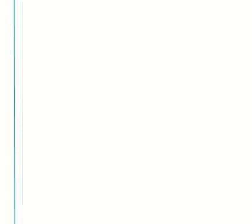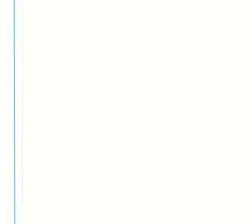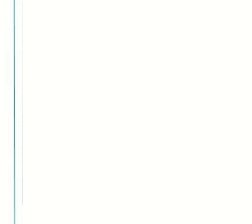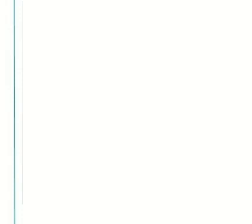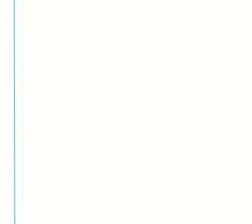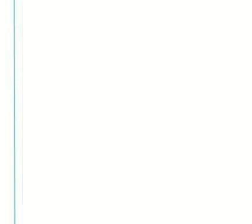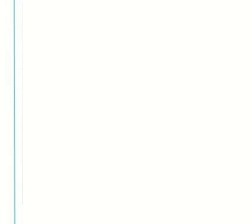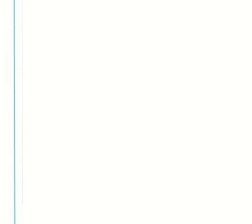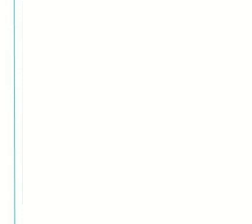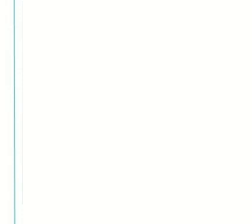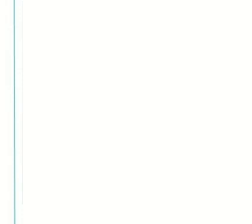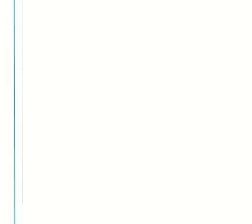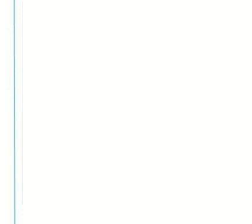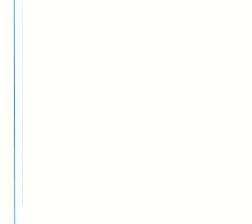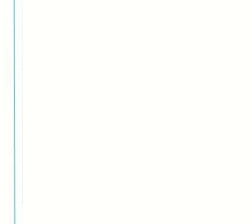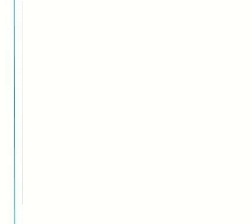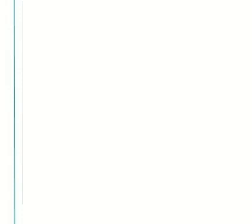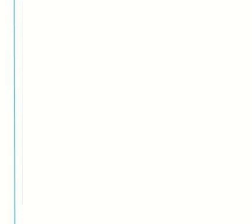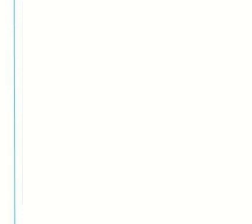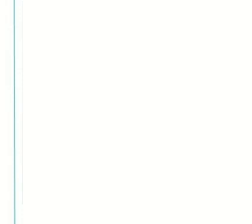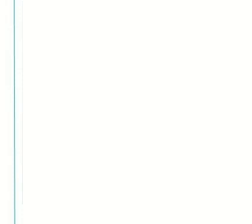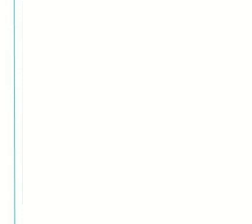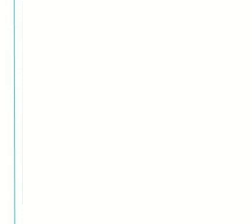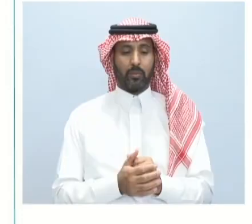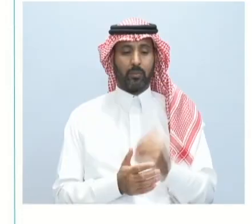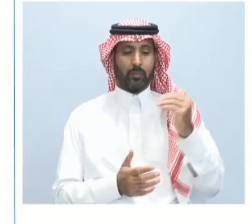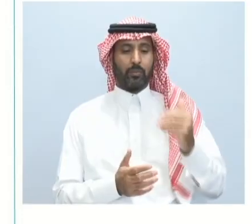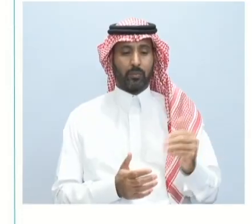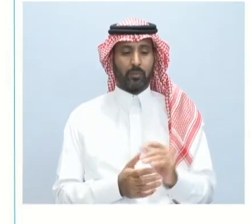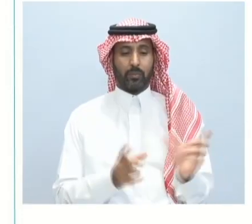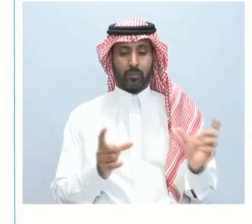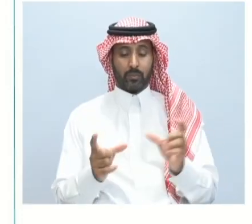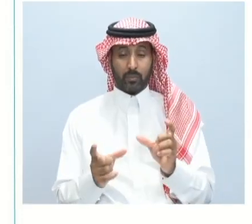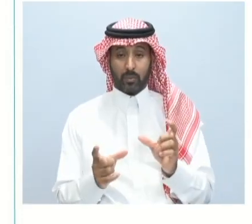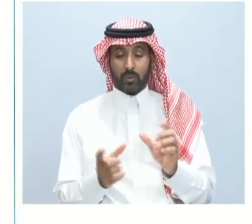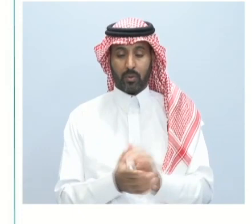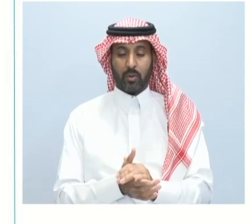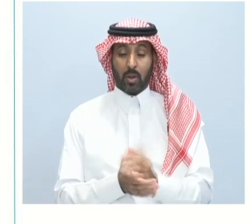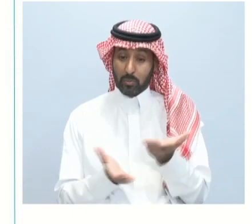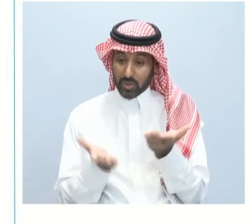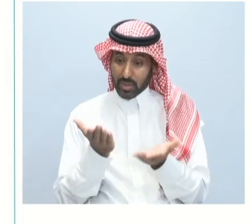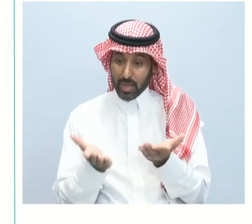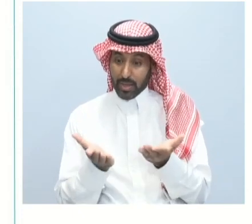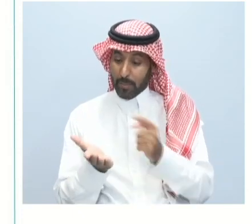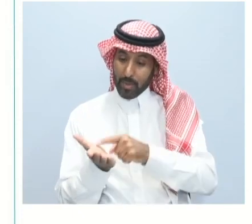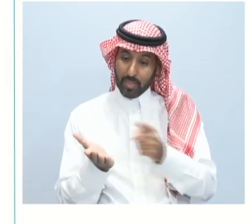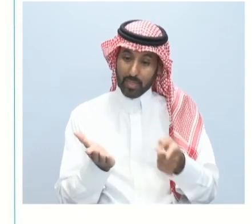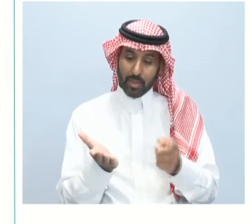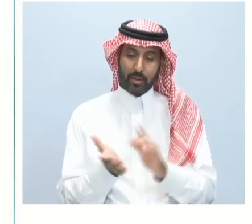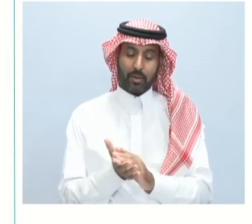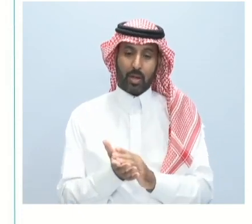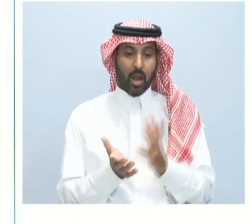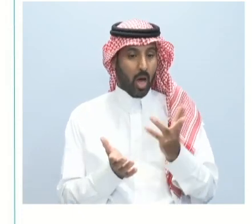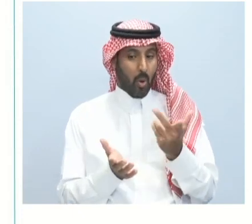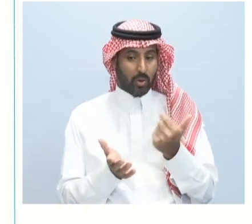السابق كيفيه او ما هي على ماهيه خوارزميه الخوارزميه القوه المفرطه وما هي خوارزميه الاستدلاليه الجشعه وقمنا